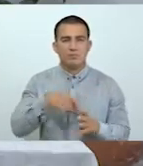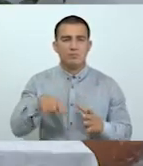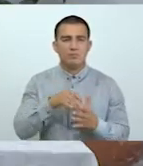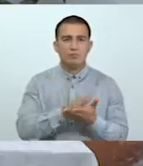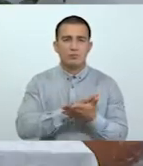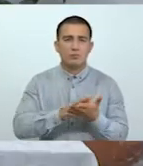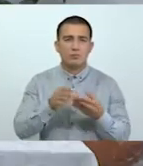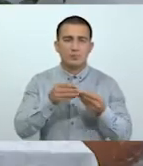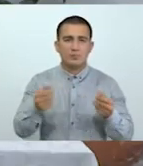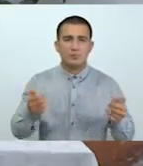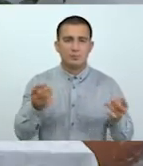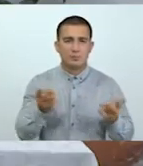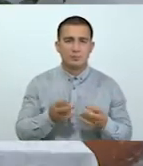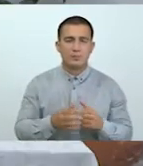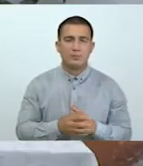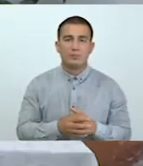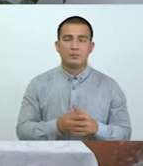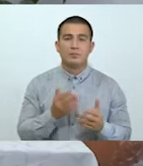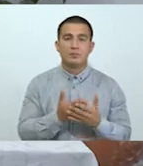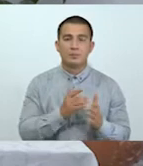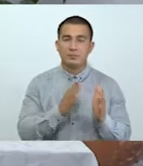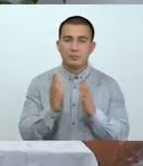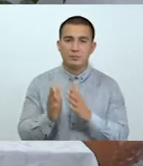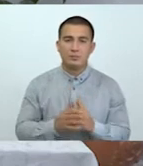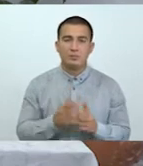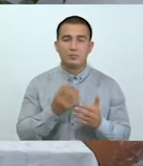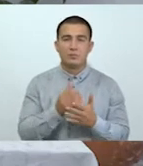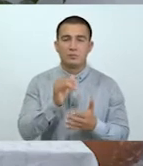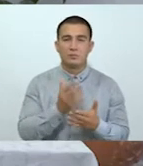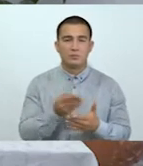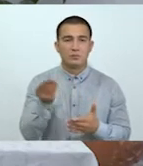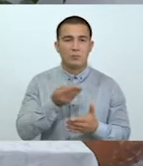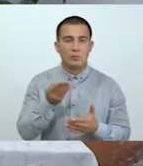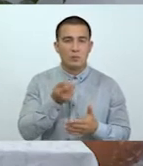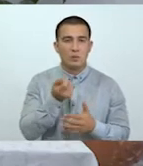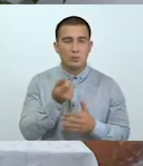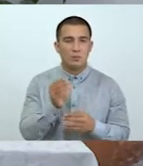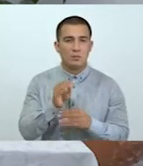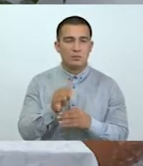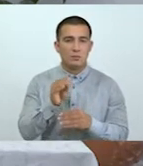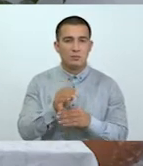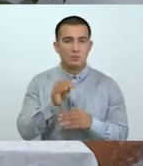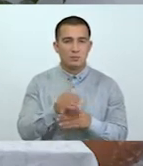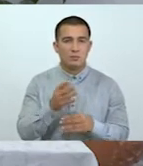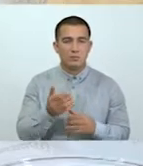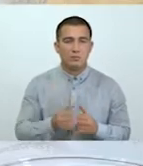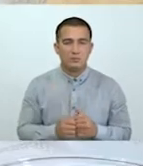Ana endi unimizni oz-ozdan solib,